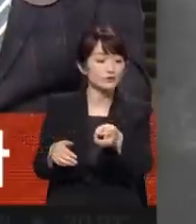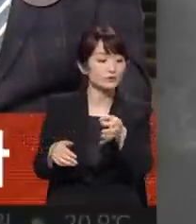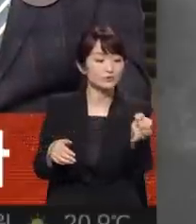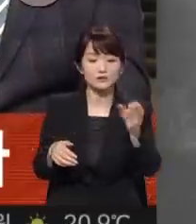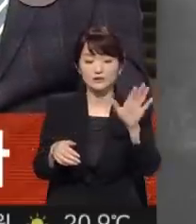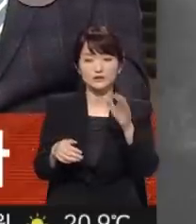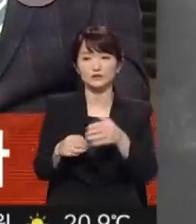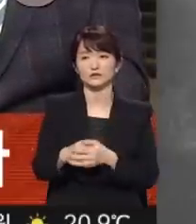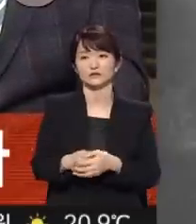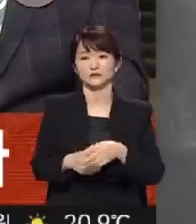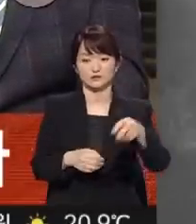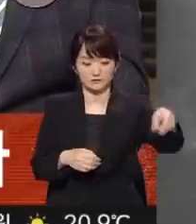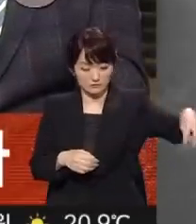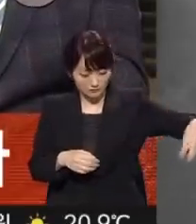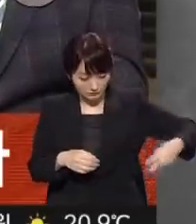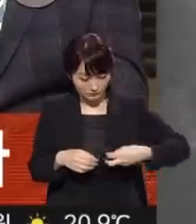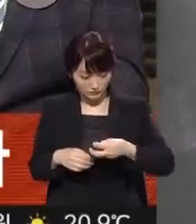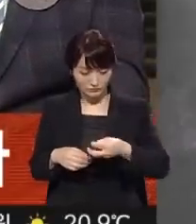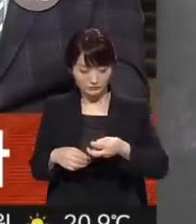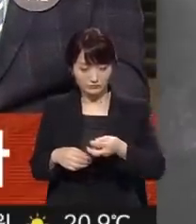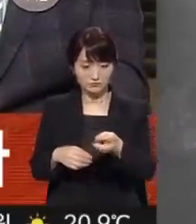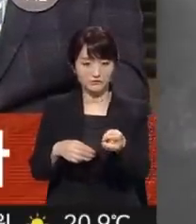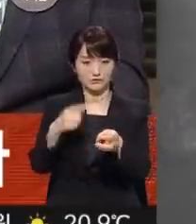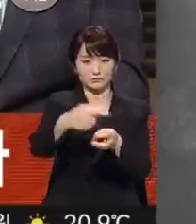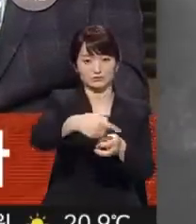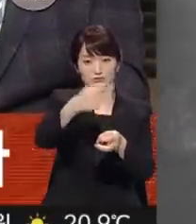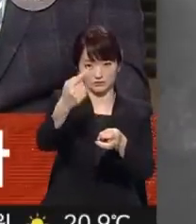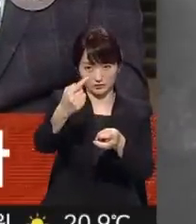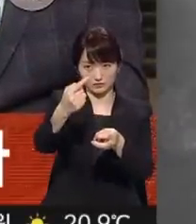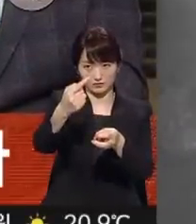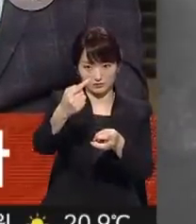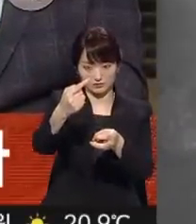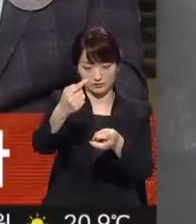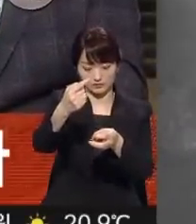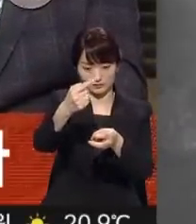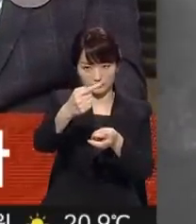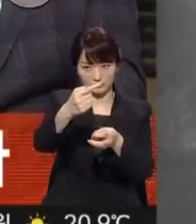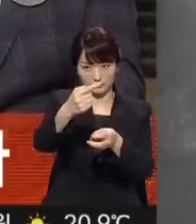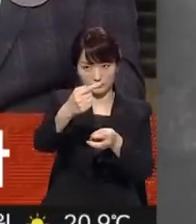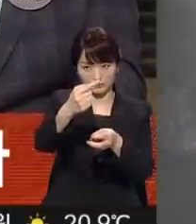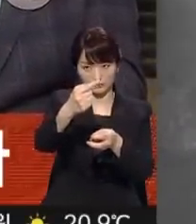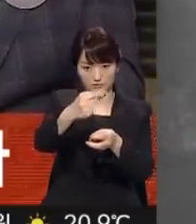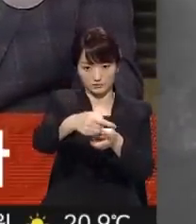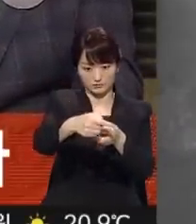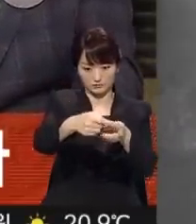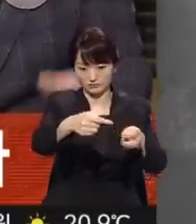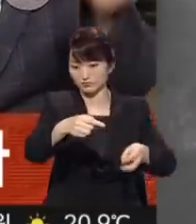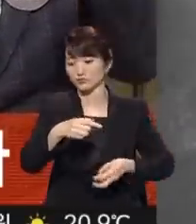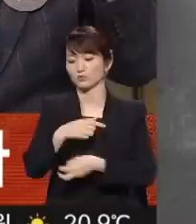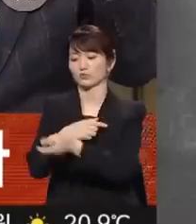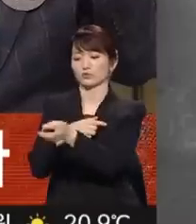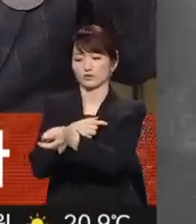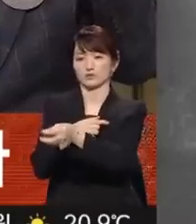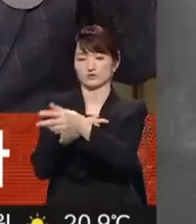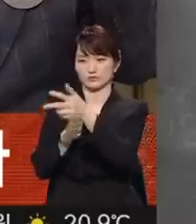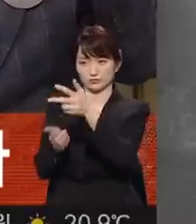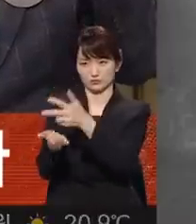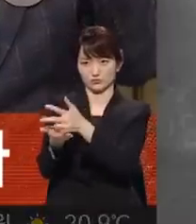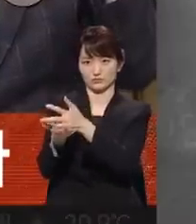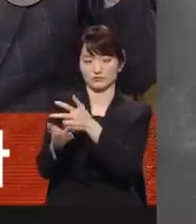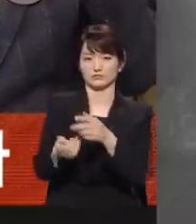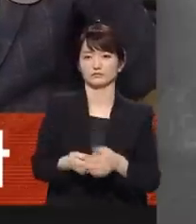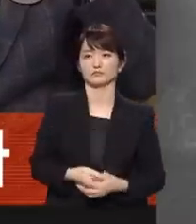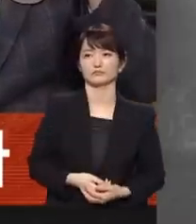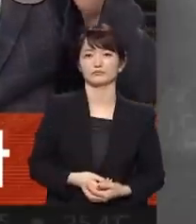딱 열어놨을 때 끝났다고 생각했을 때 후진으로 가가지고 주차를 해버리는 겁니다. 야. 머리 잘 쓰는 거죠. 저러면 이제 끝났거든요.